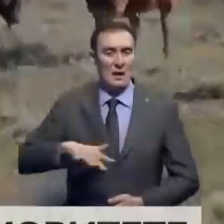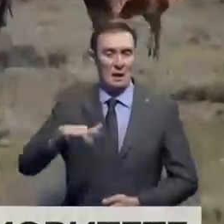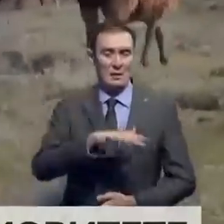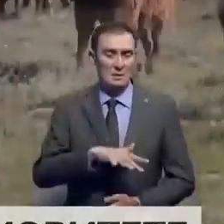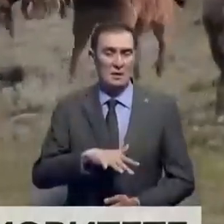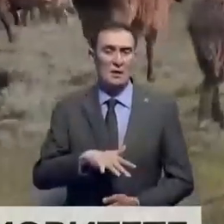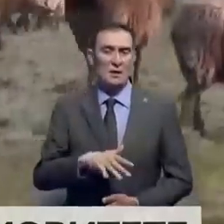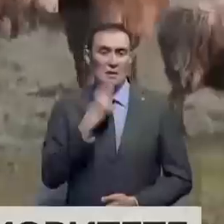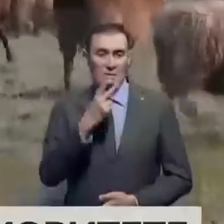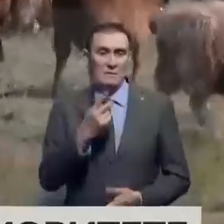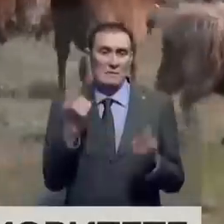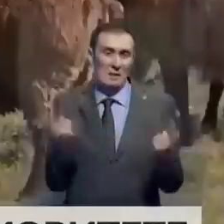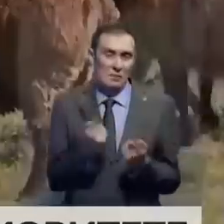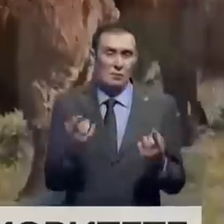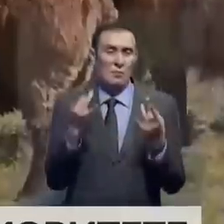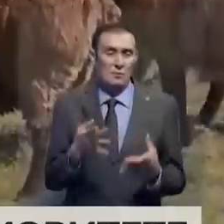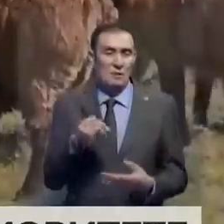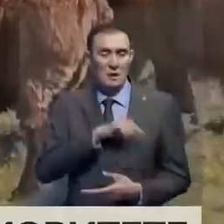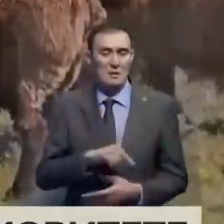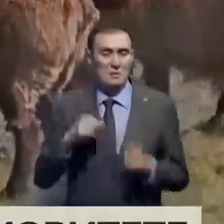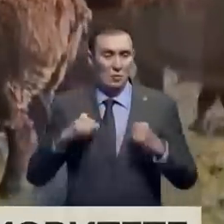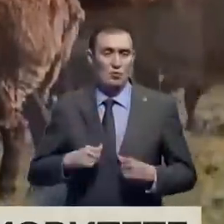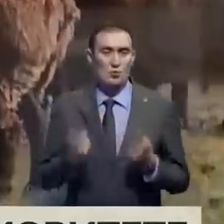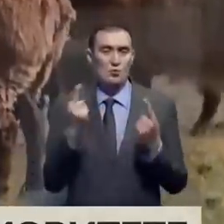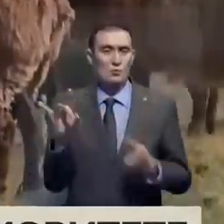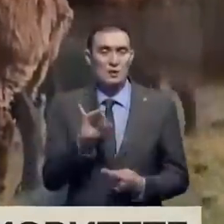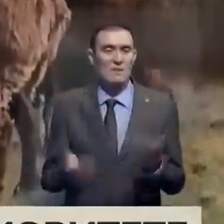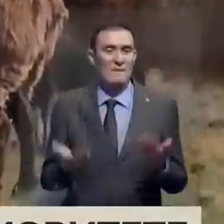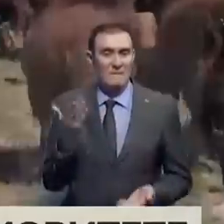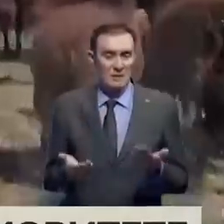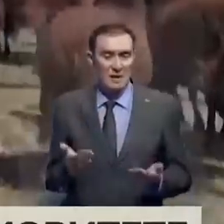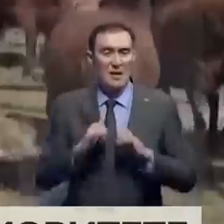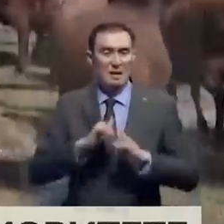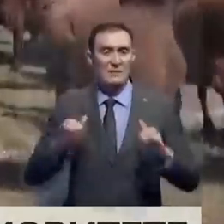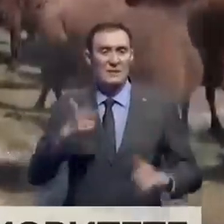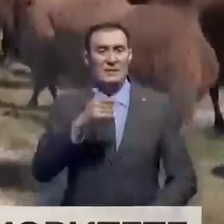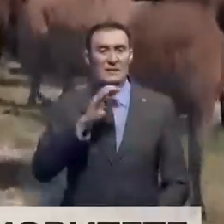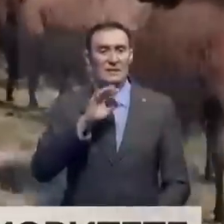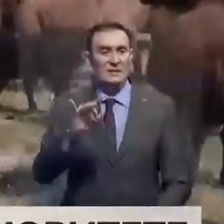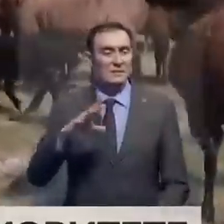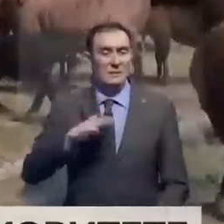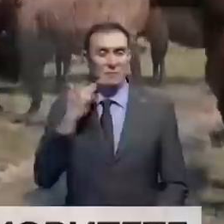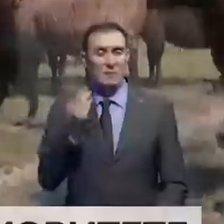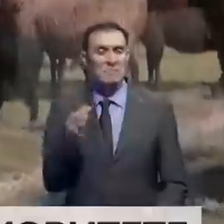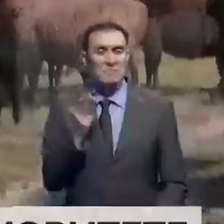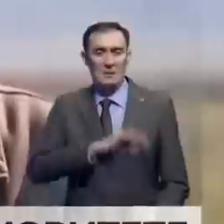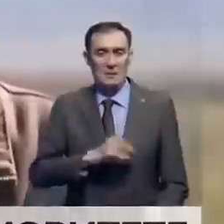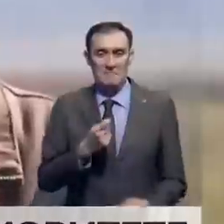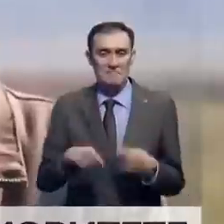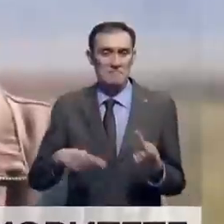Азии неказистые с виду неприхотливые по характеру и внушительные по весу разведение гитаров всегда считалось прибыльным